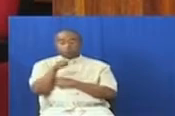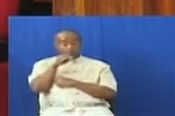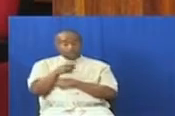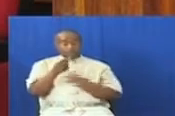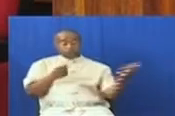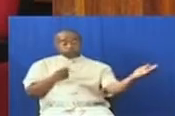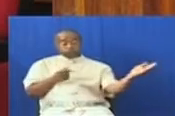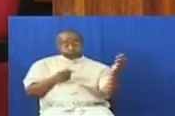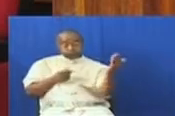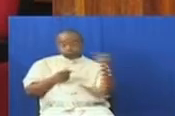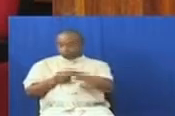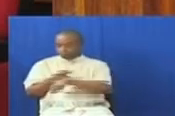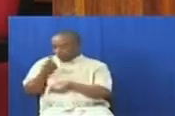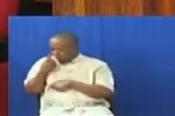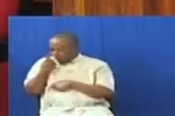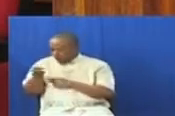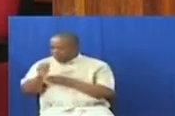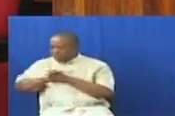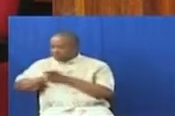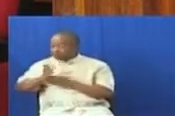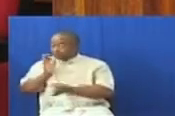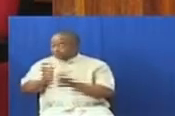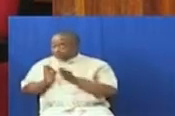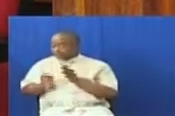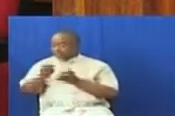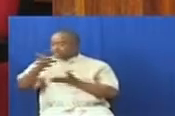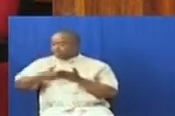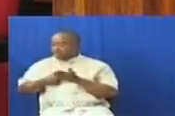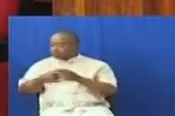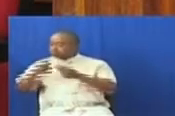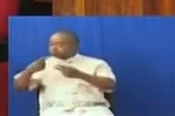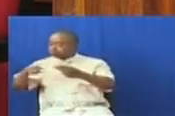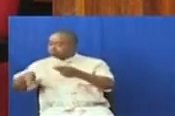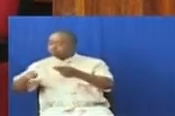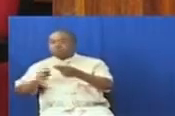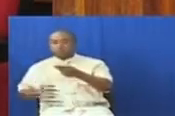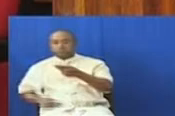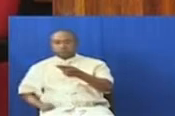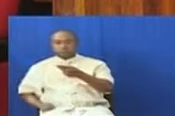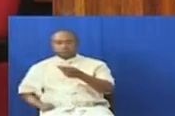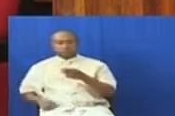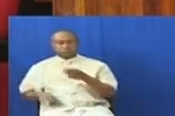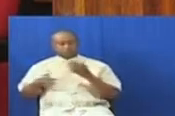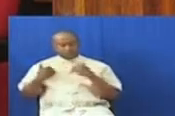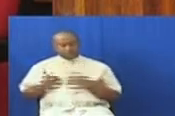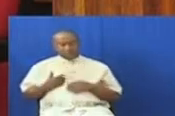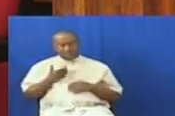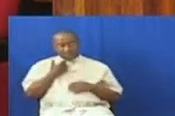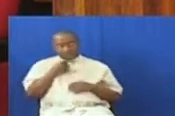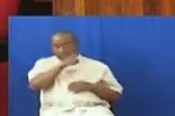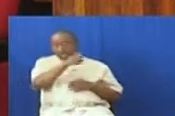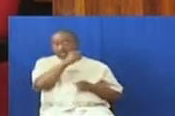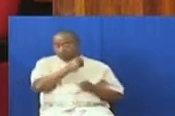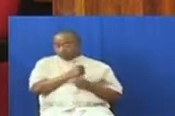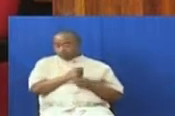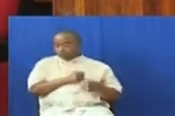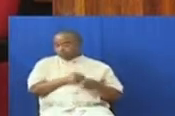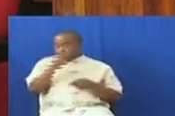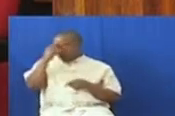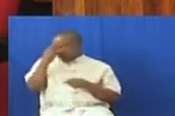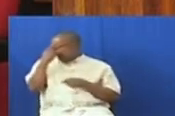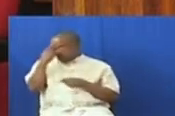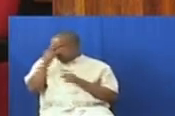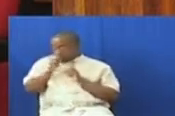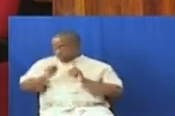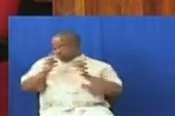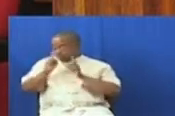sahihi ya zile nyaraka ambazo zilizopo. Nadhani wenzetu watumishi wanatumia hiki kama kichaka cha kuficha baadhi